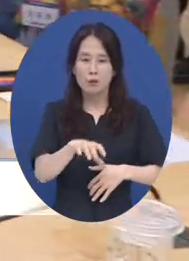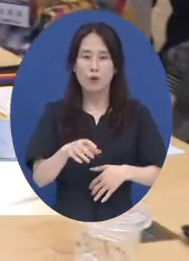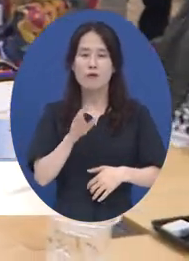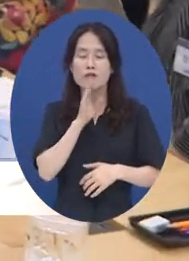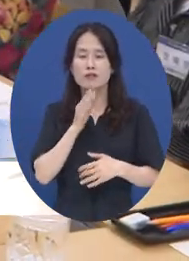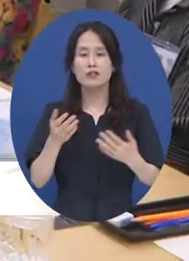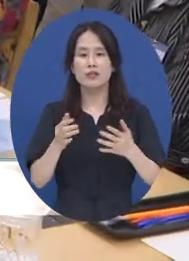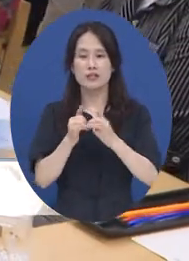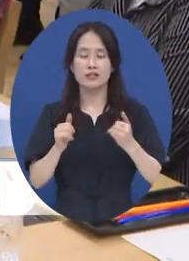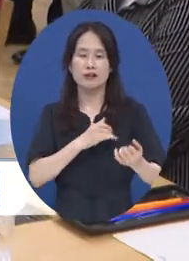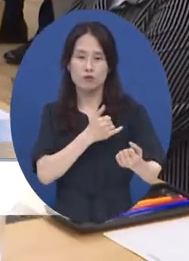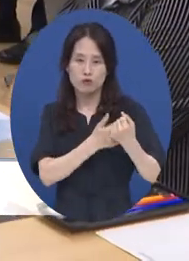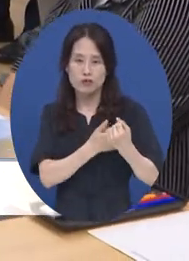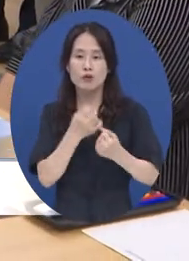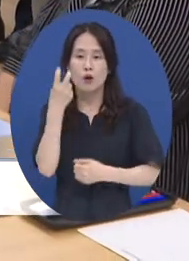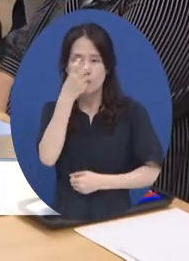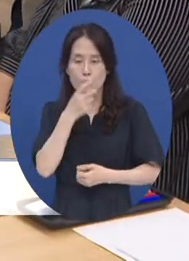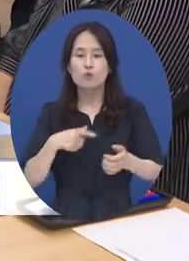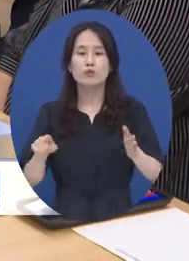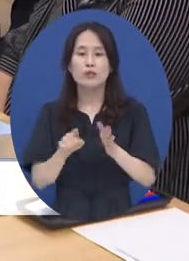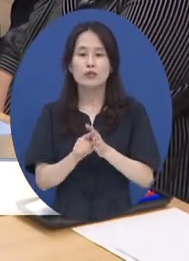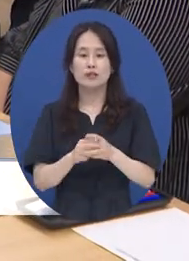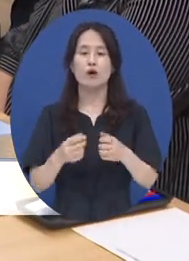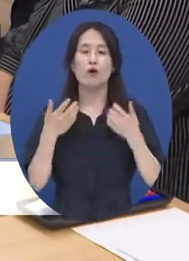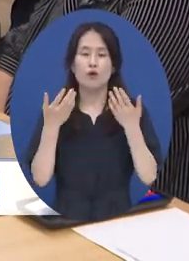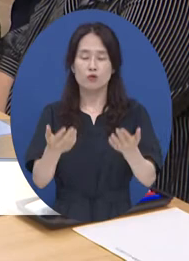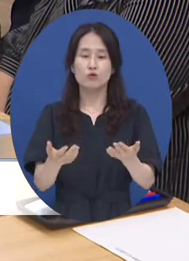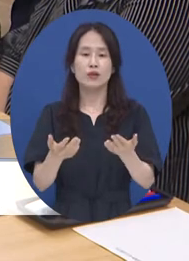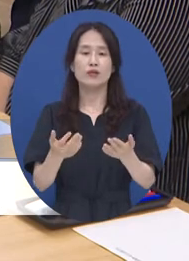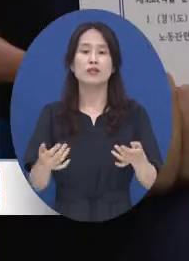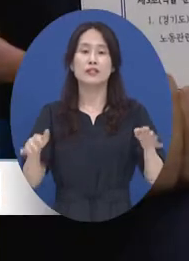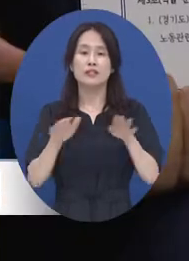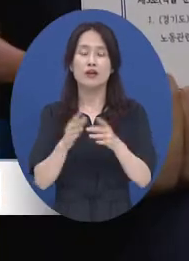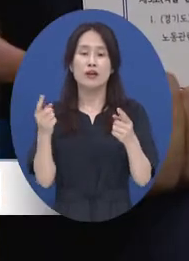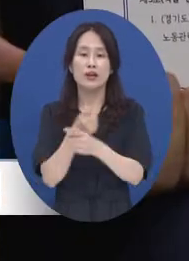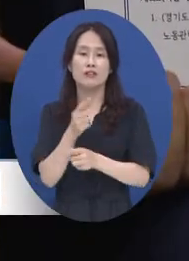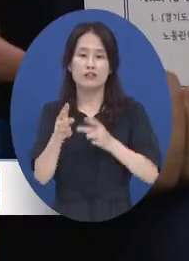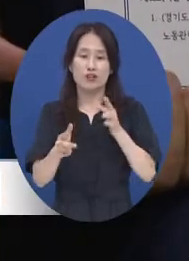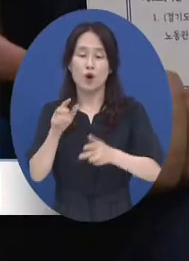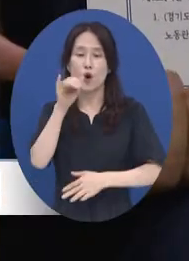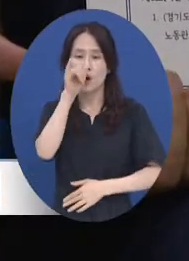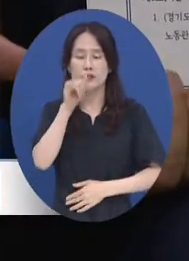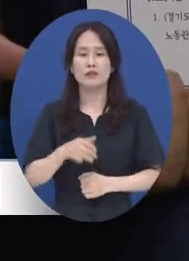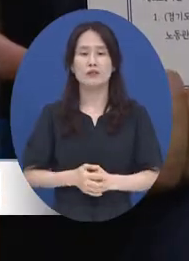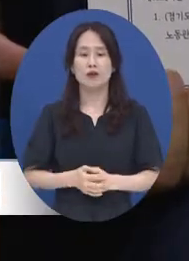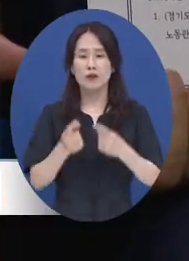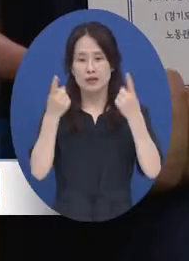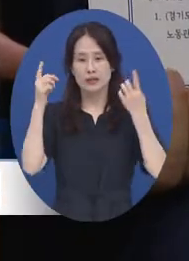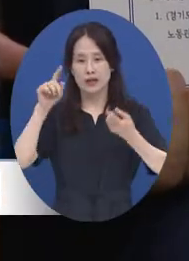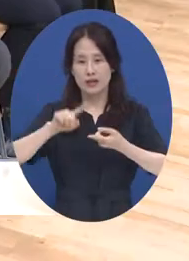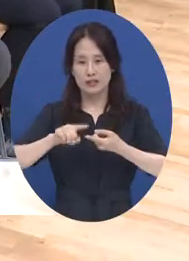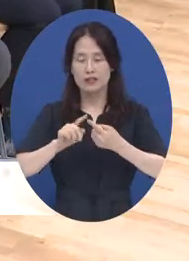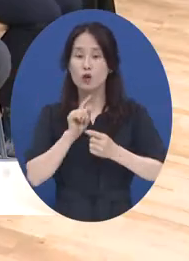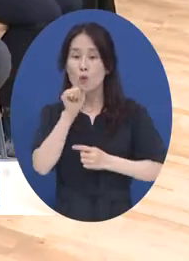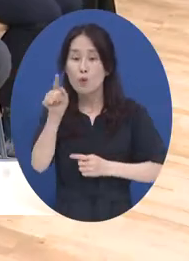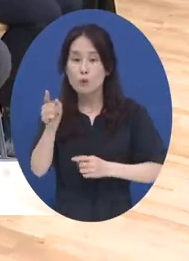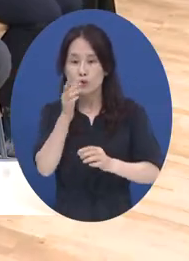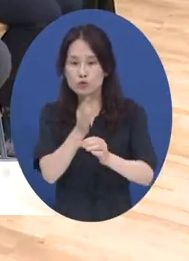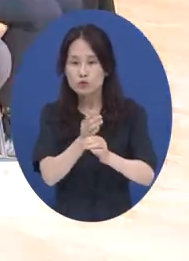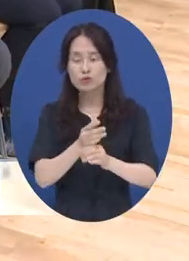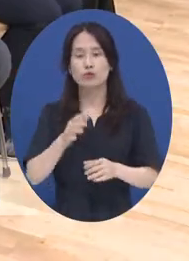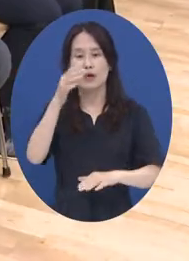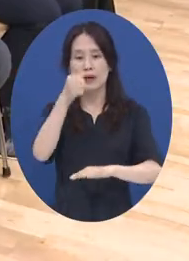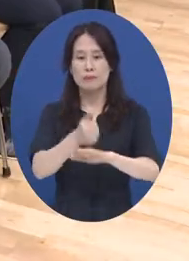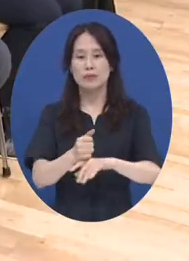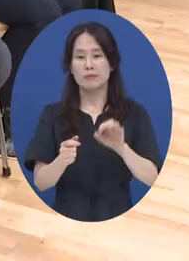권익 보장을 위해 대학 노동자 휴게시설 개선 사업을 추진합니다. 도내 대학을 대상으로 공모를 실시해 최종